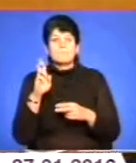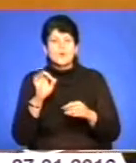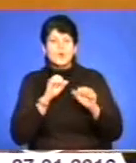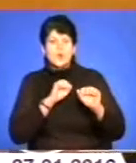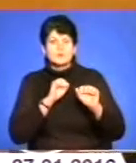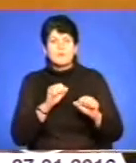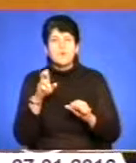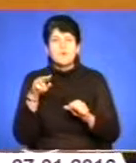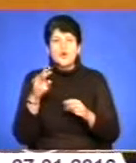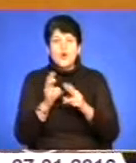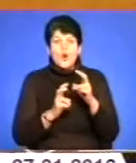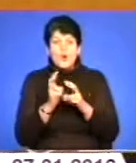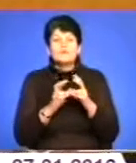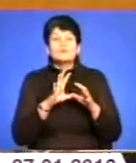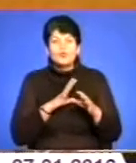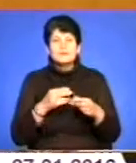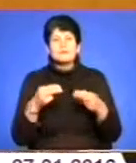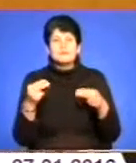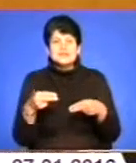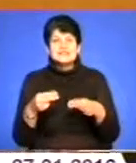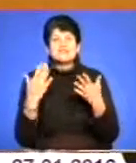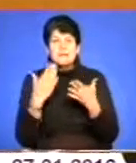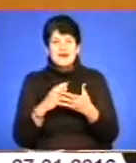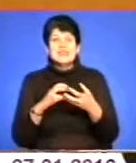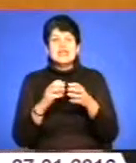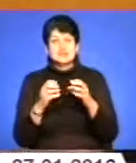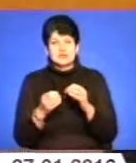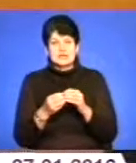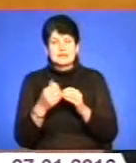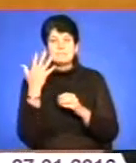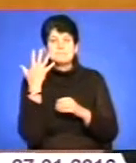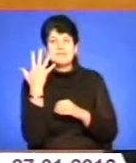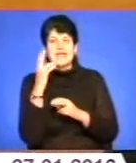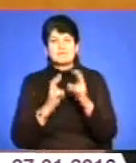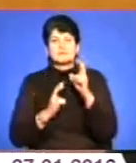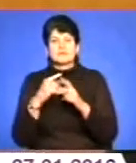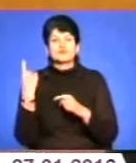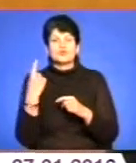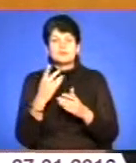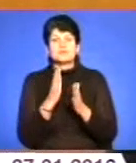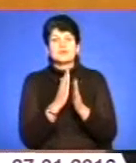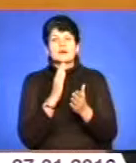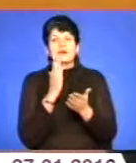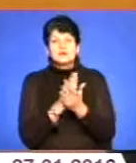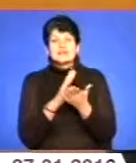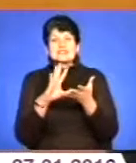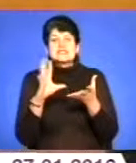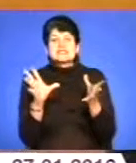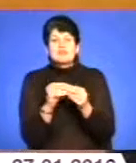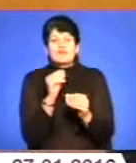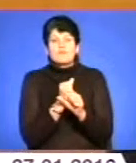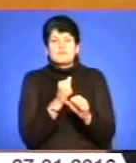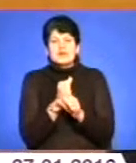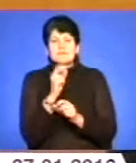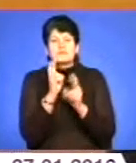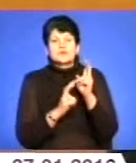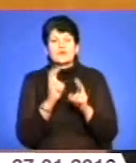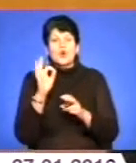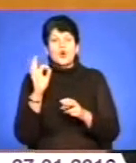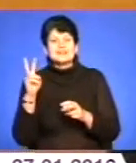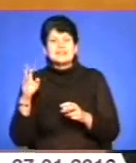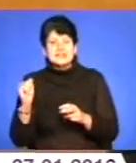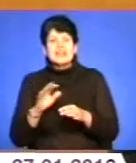він не тільки був підписаний, він вже має конкретні результати. 5 підприємств області налагодили співпрацю з підприємством концерну